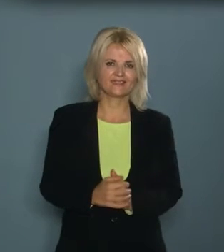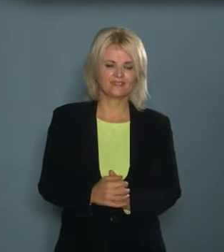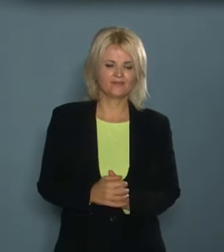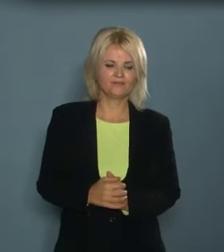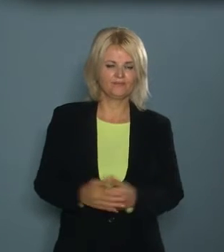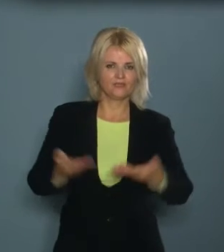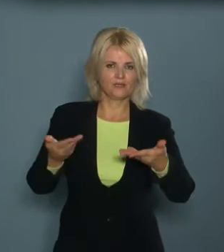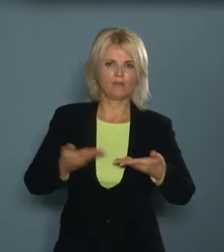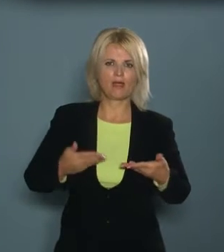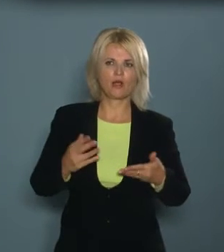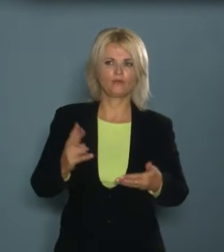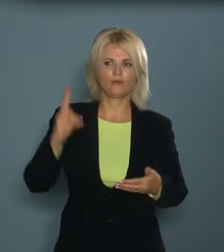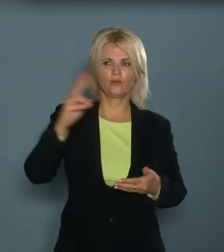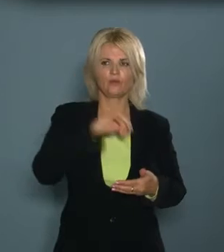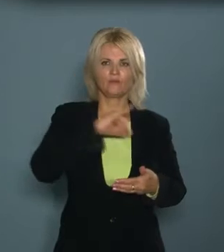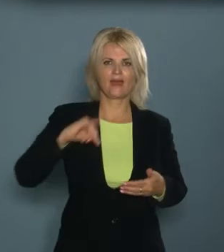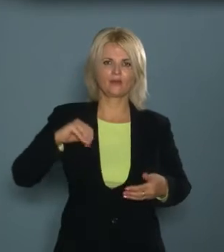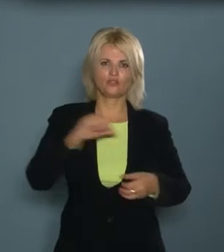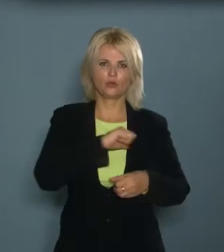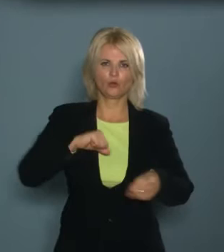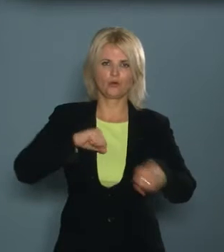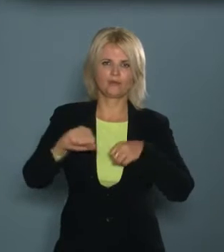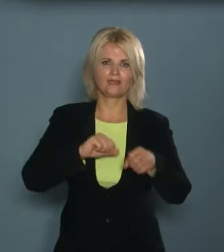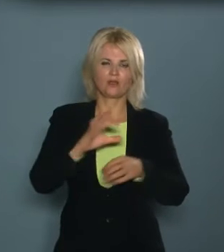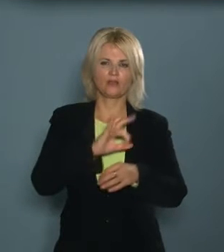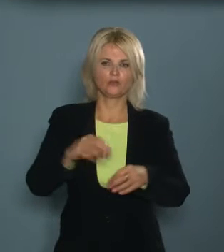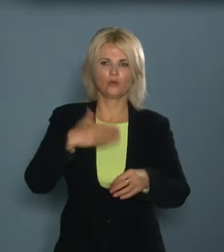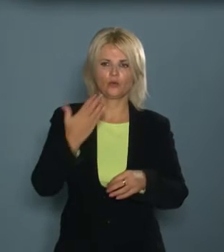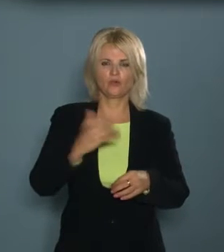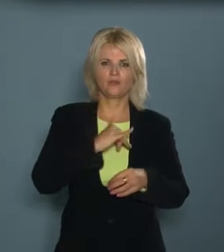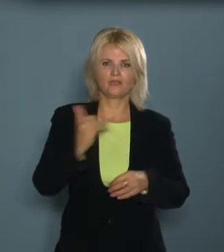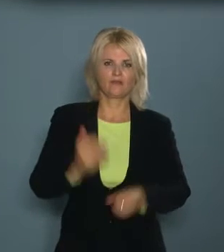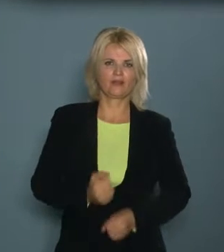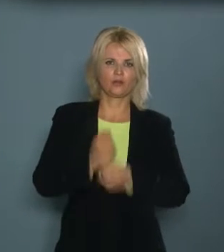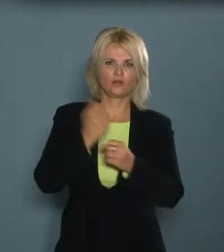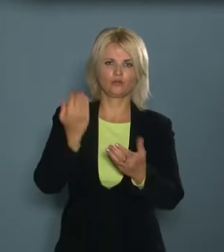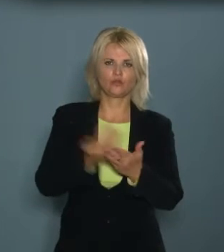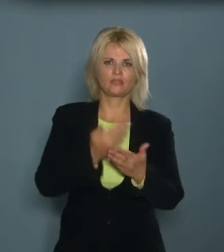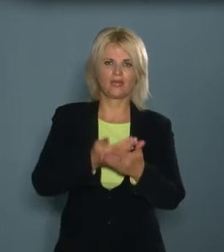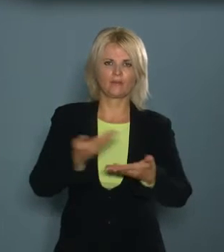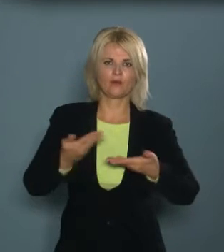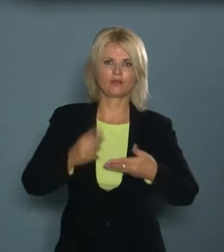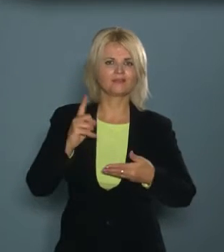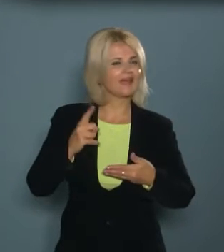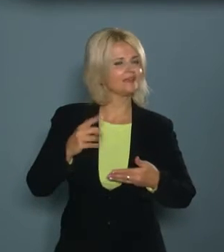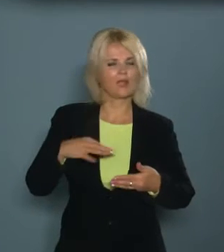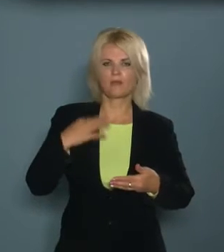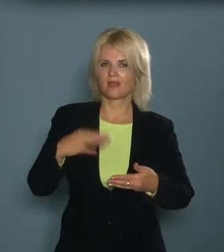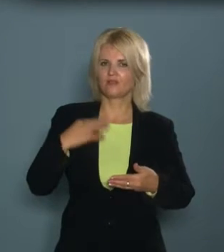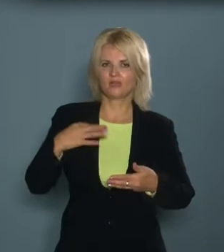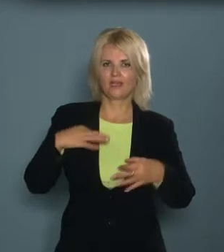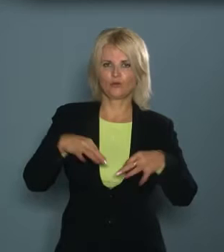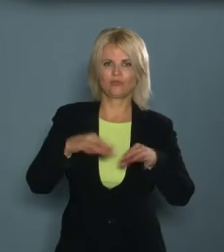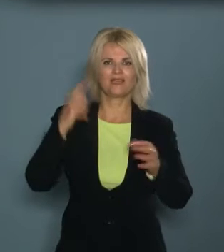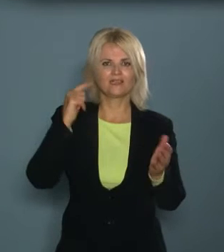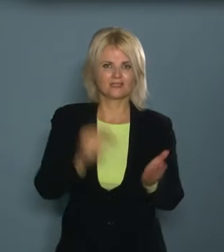azt megkaptuk a fővárosi önkormányzattól. 50 évre tartós használatba, viszont nem egészségügyi célra. Tehát